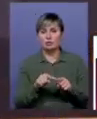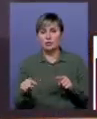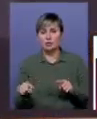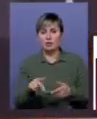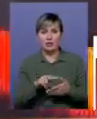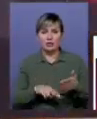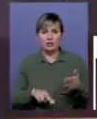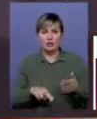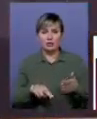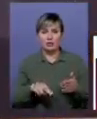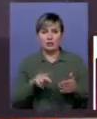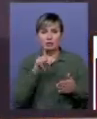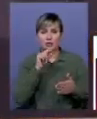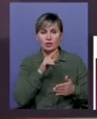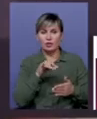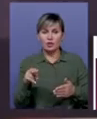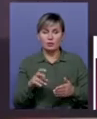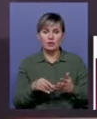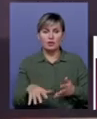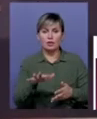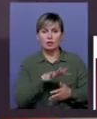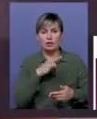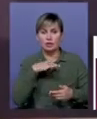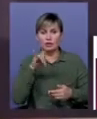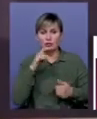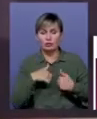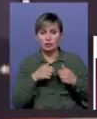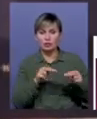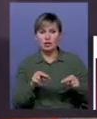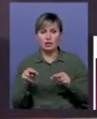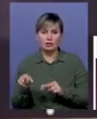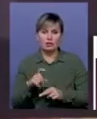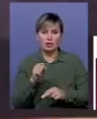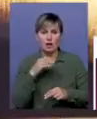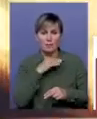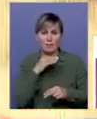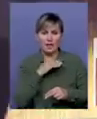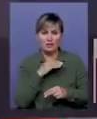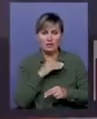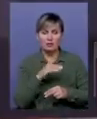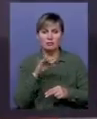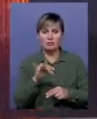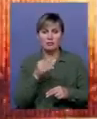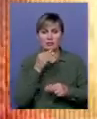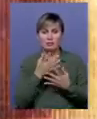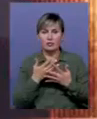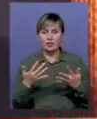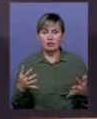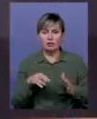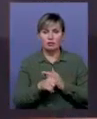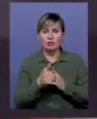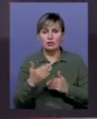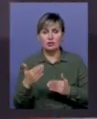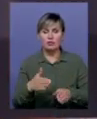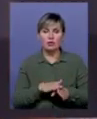регистрации птичьего гриппа на территории Казахстана усилен контроль за мясом птицы и продукцией птиц, в том числе